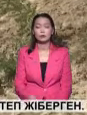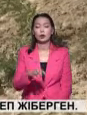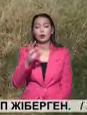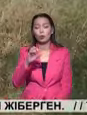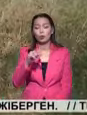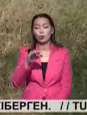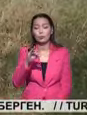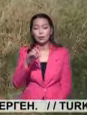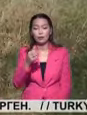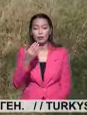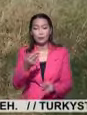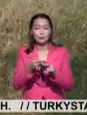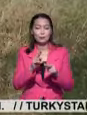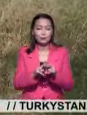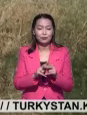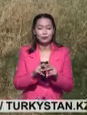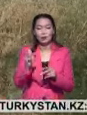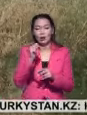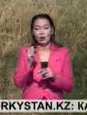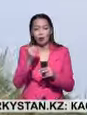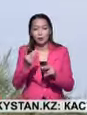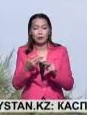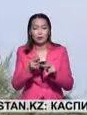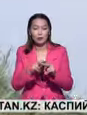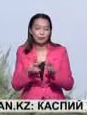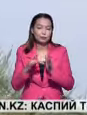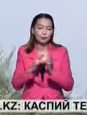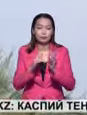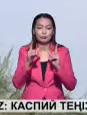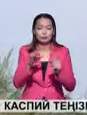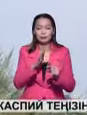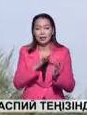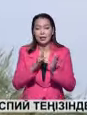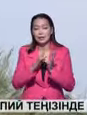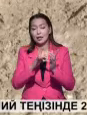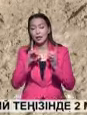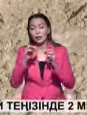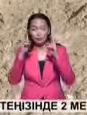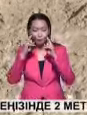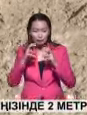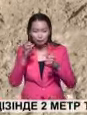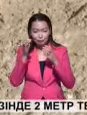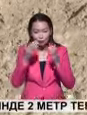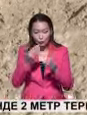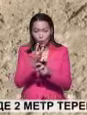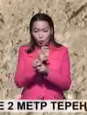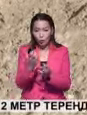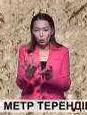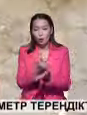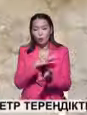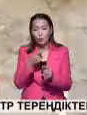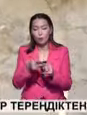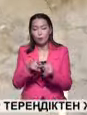айының соңында ұжыммен бірге Талхиз елді мекеніне экскурсияға барған. Экспедиция барысында сүйекті байқапты. Кейін ол